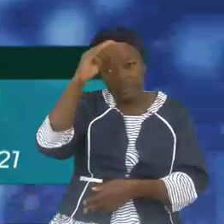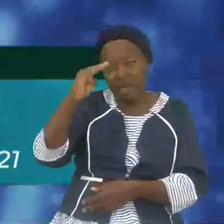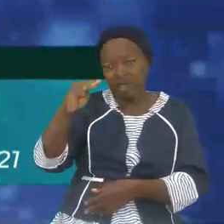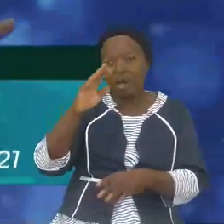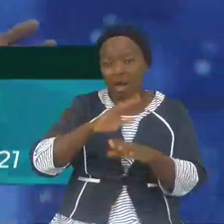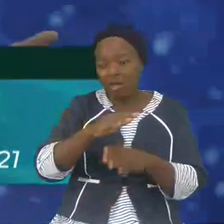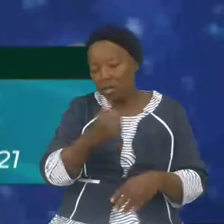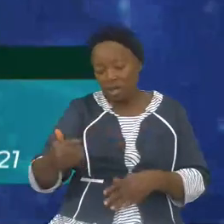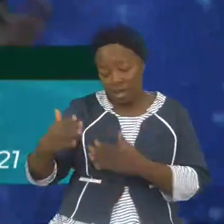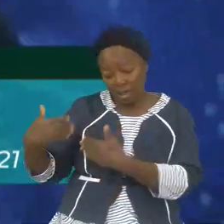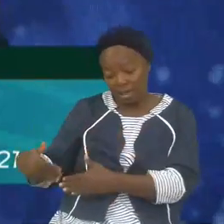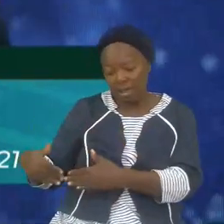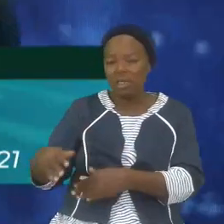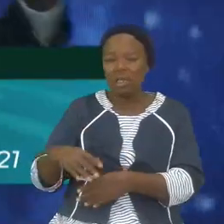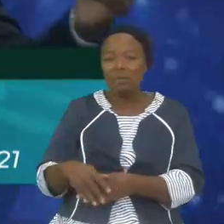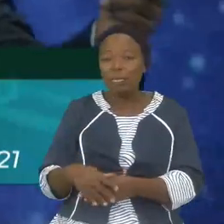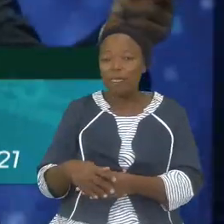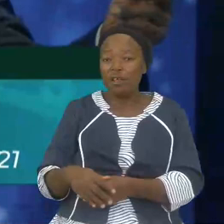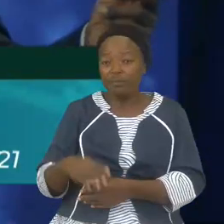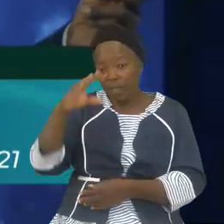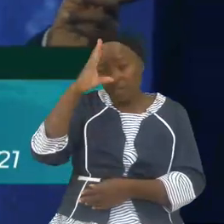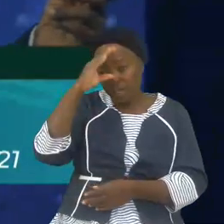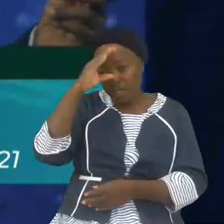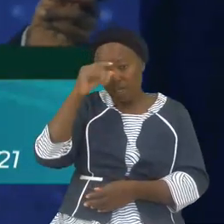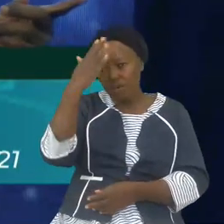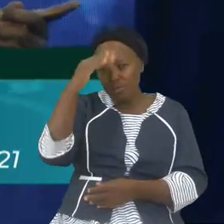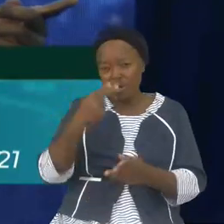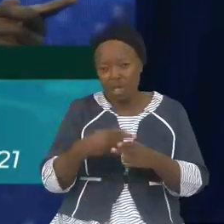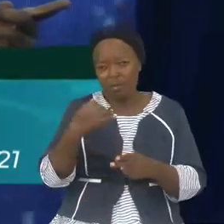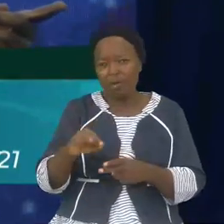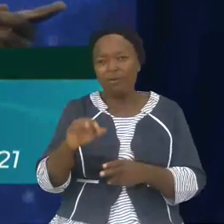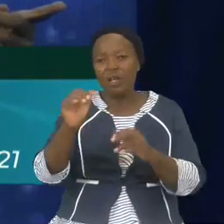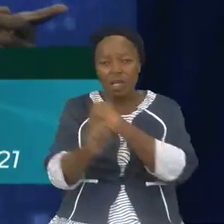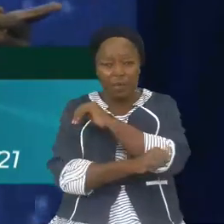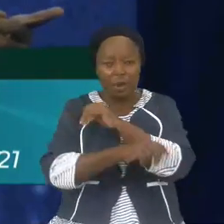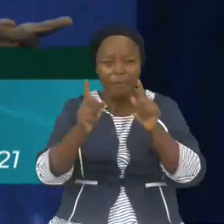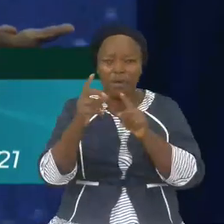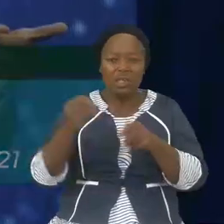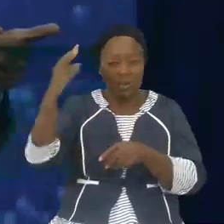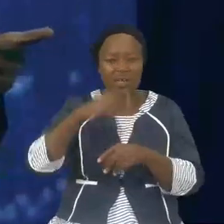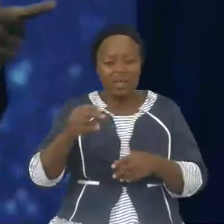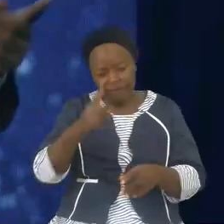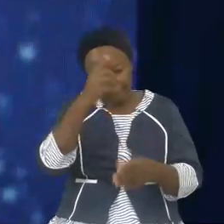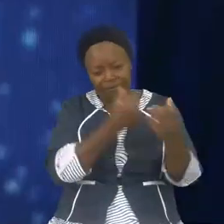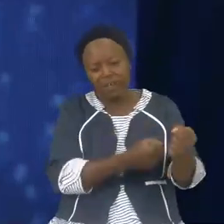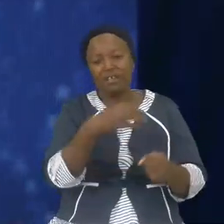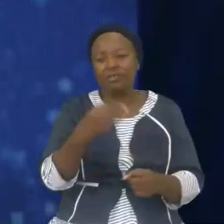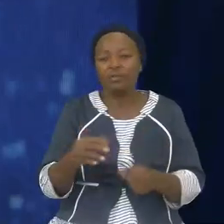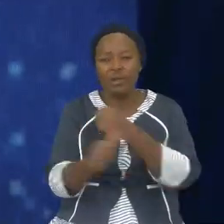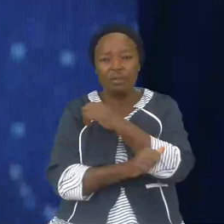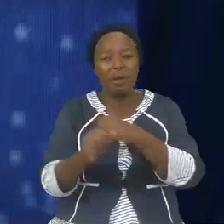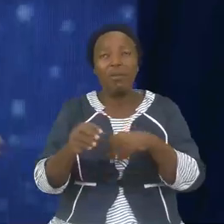Abraham de Dieu. Regardez l'homme riche. Lui, il connaissait le nom d'Abraham. Mais la grâce, la foi